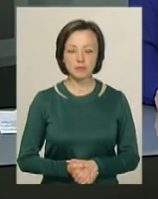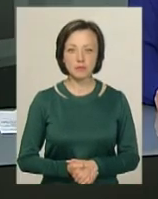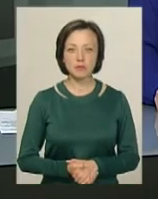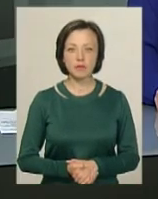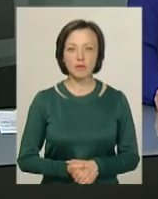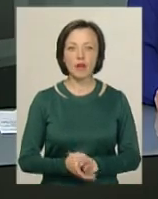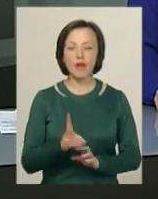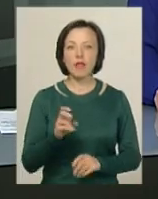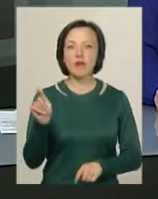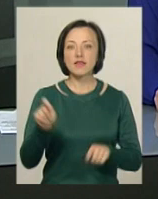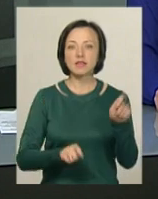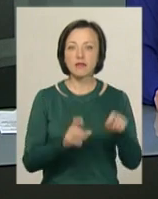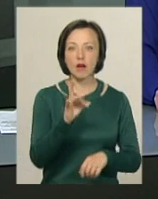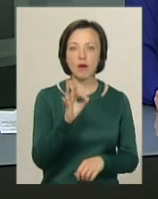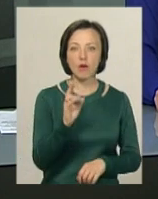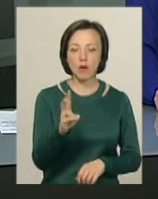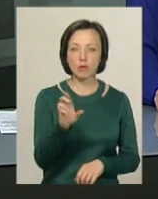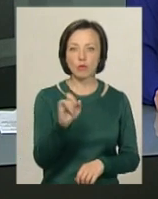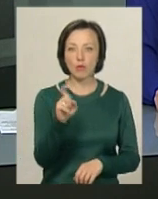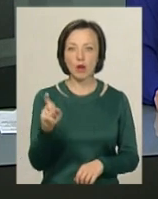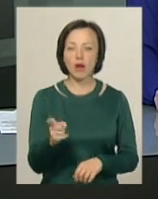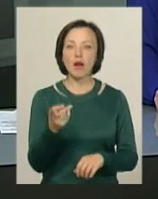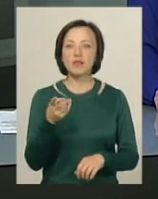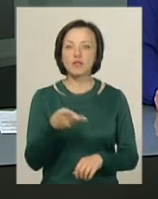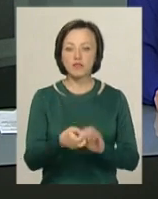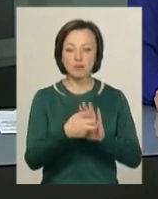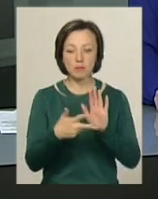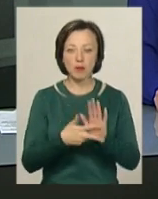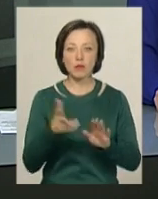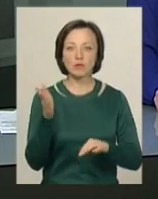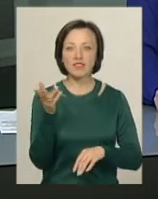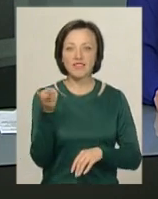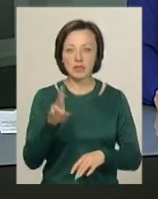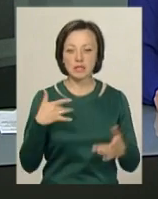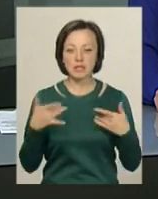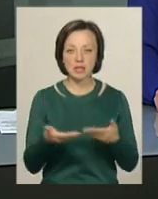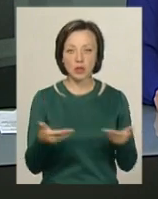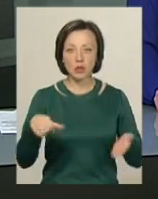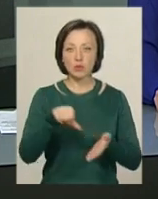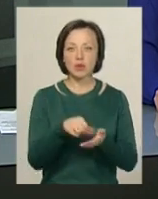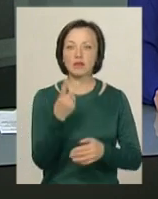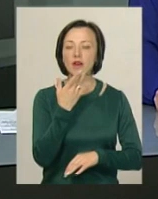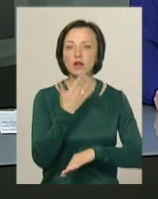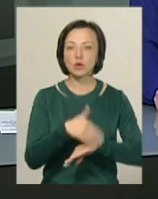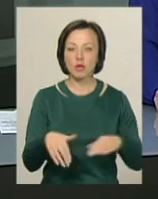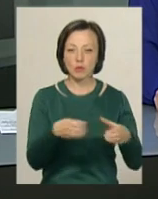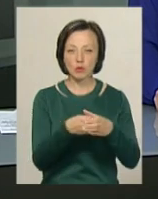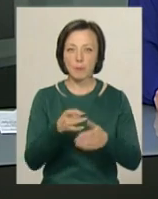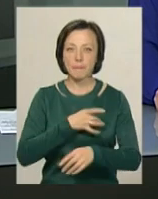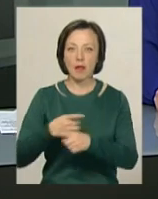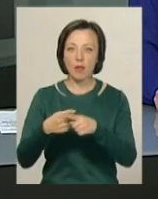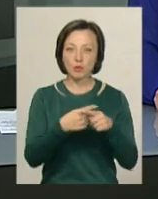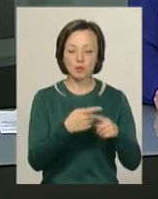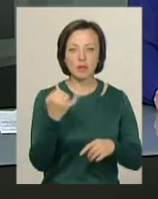На фестивалі «Rock and Book 2018» буде дві сцени, а участь, окрім вітчизняних, братимуть два іноземні гурти – з Білорусі